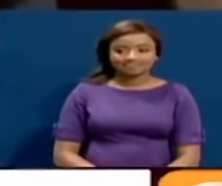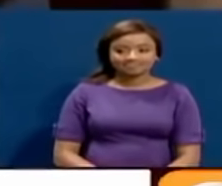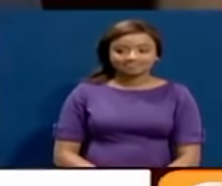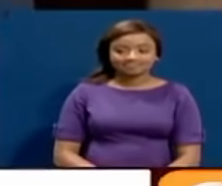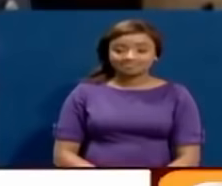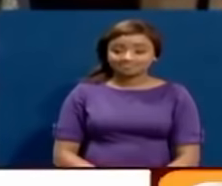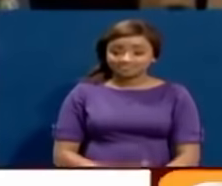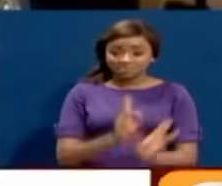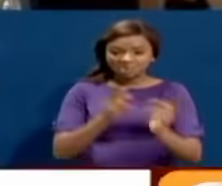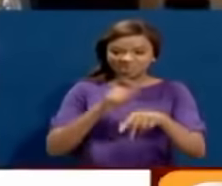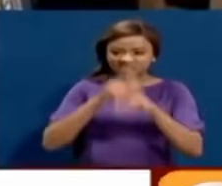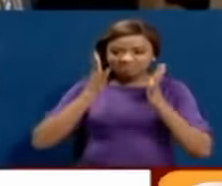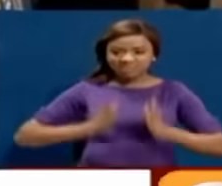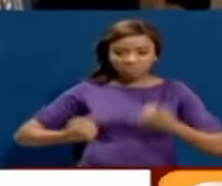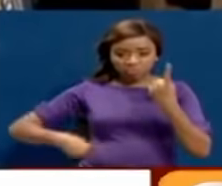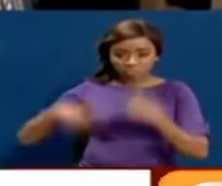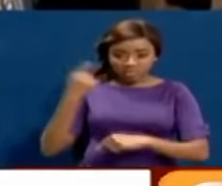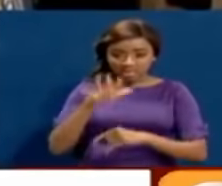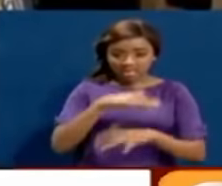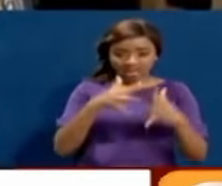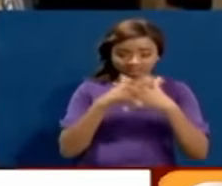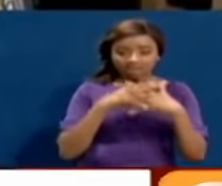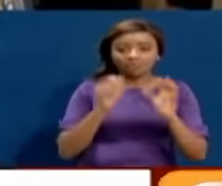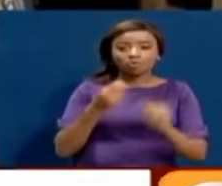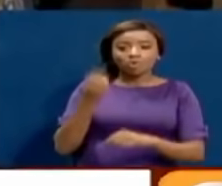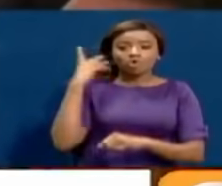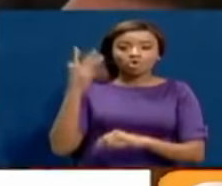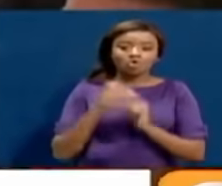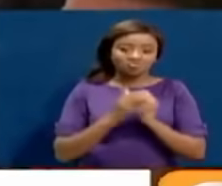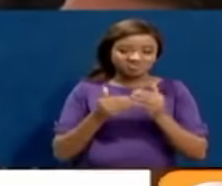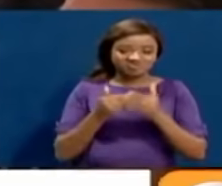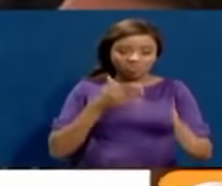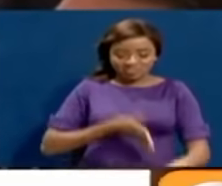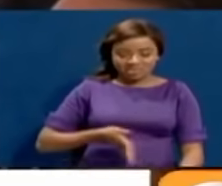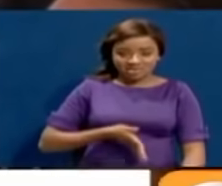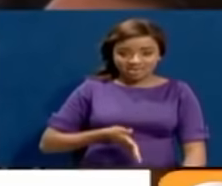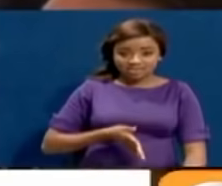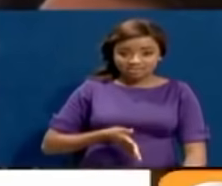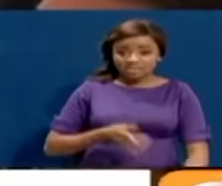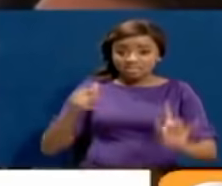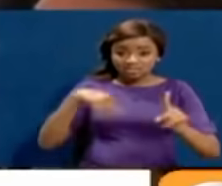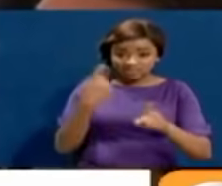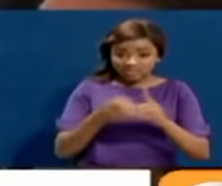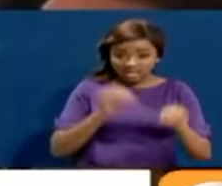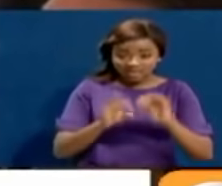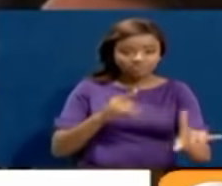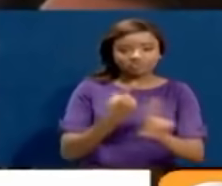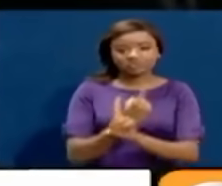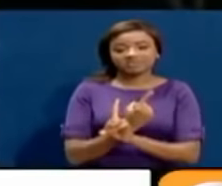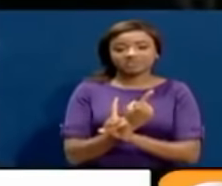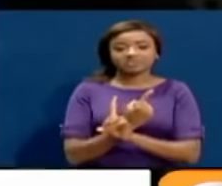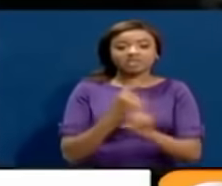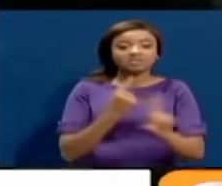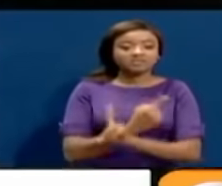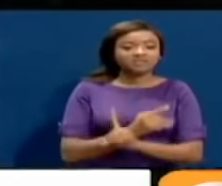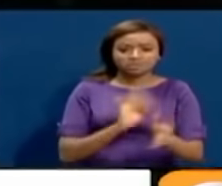Kwa kawaida, mshindi wa uchaguzi wa urais Marekani hubainika saa chache baada ya usiku wa manane. Uchaguzi wa mwaka huu ukiwa tofauti sana na